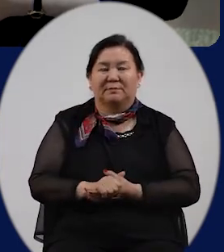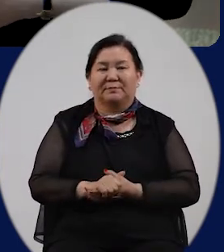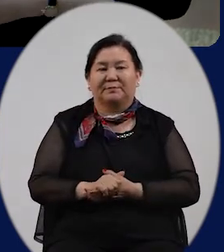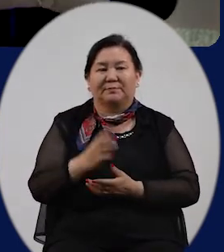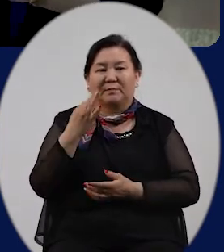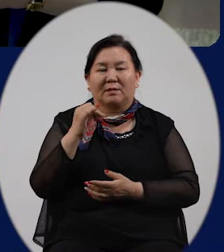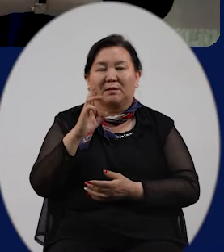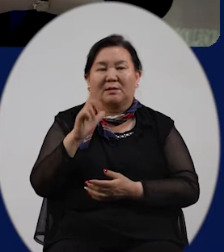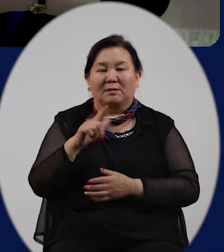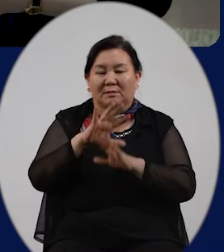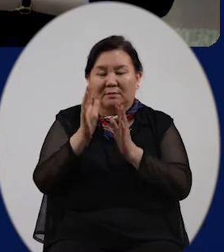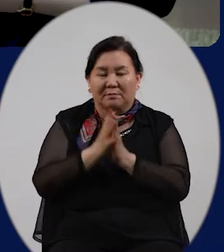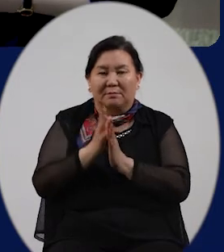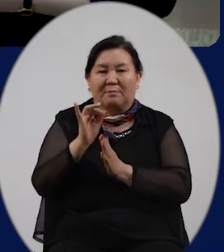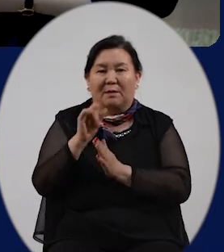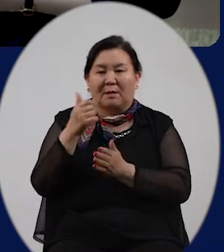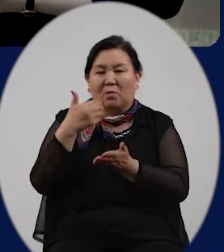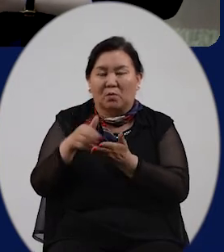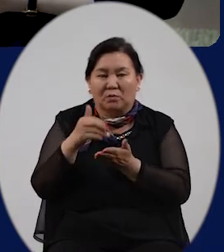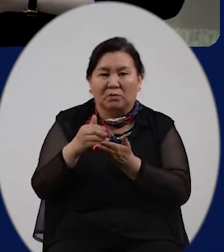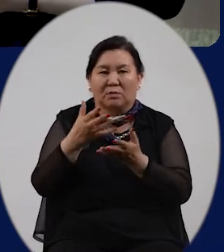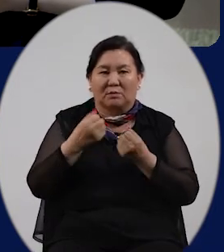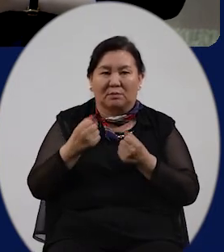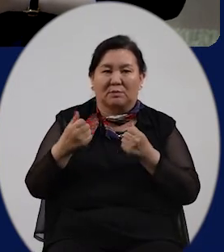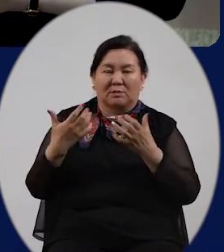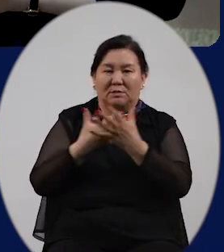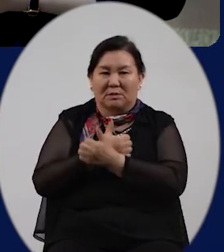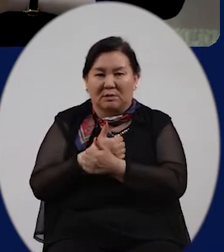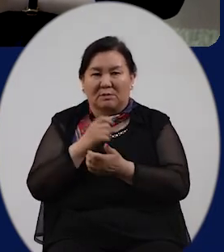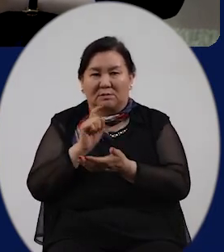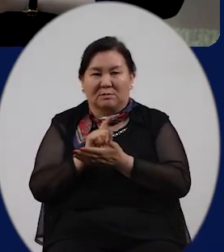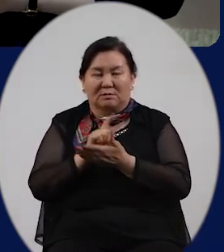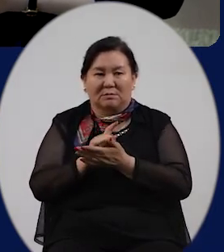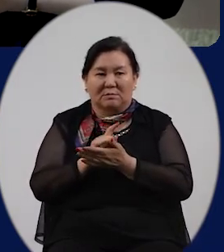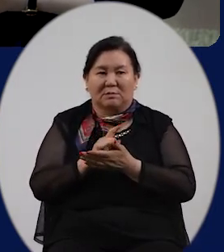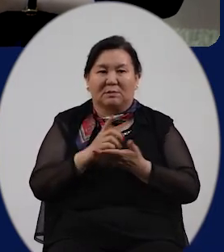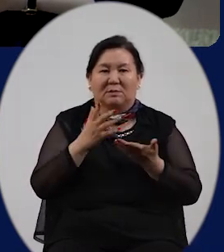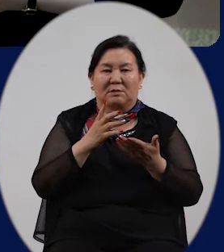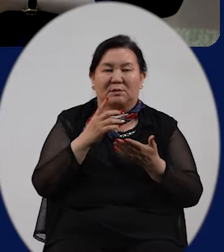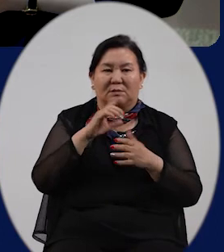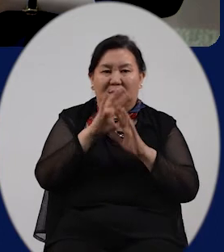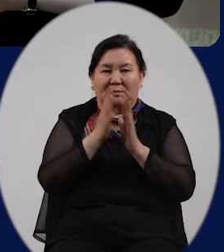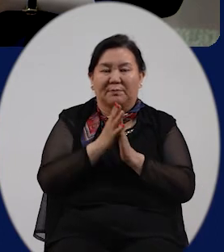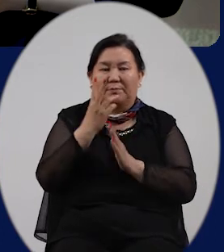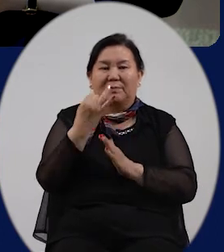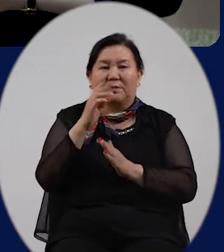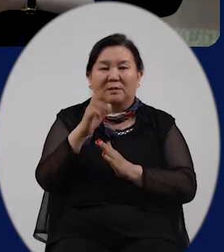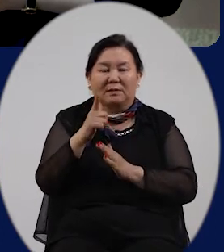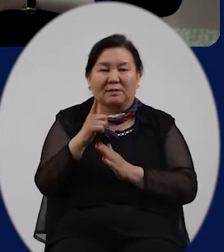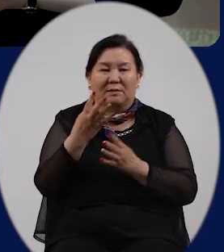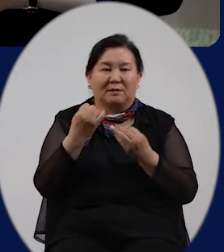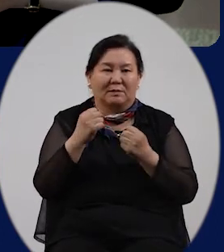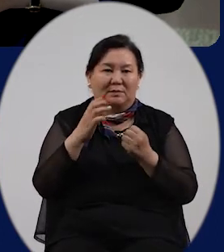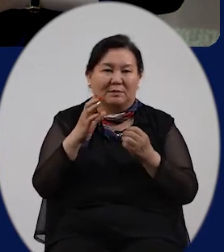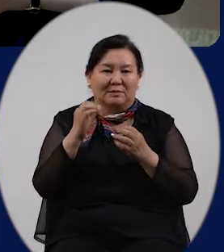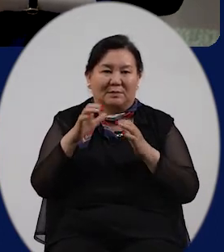өгдөг. Нийтдээ энэ бараа бүтээгдэхүүн худалдаа худалдаа авах гэрээ хийгдэж байгаа шилжиж байгаа бараа бүтээгдэхүүн маань нийтдээ хэдэн килограмм, хэдийн хэмжээний